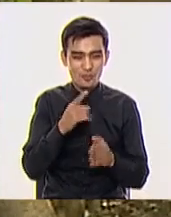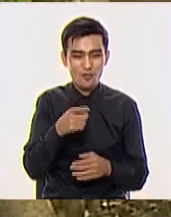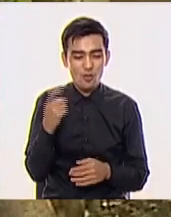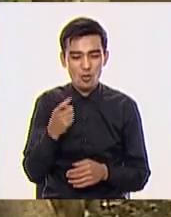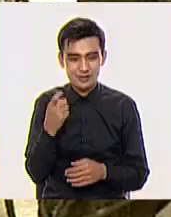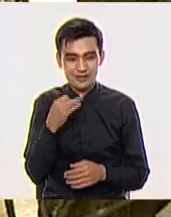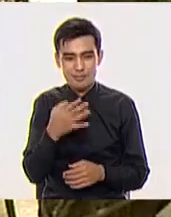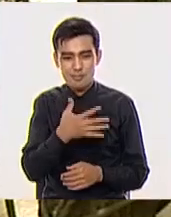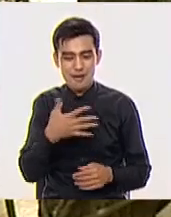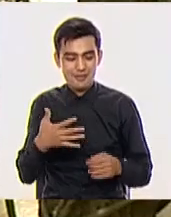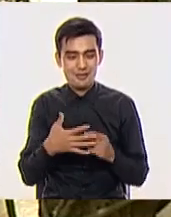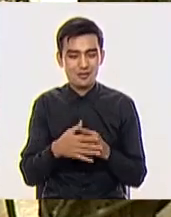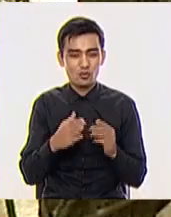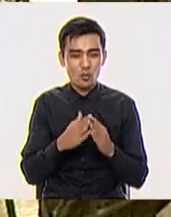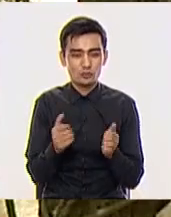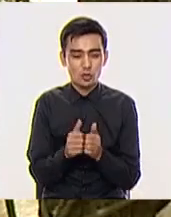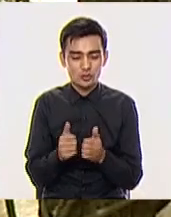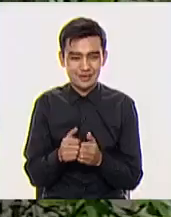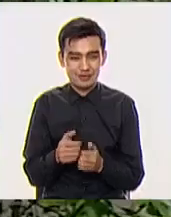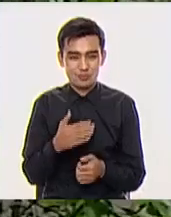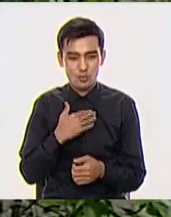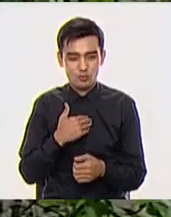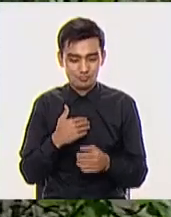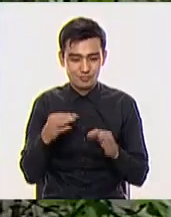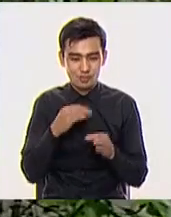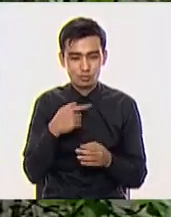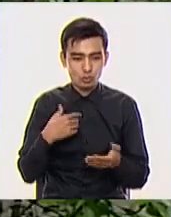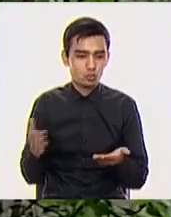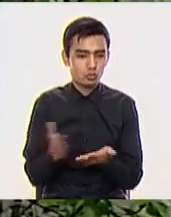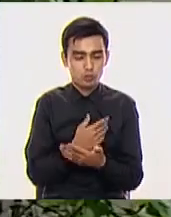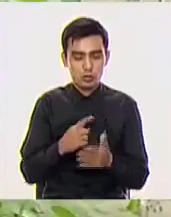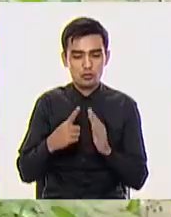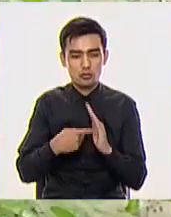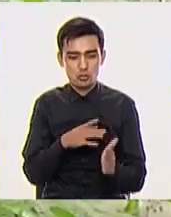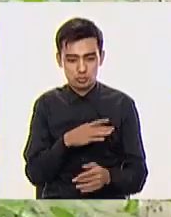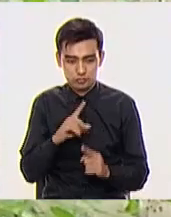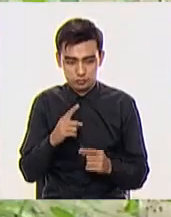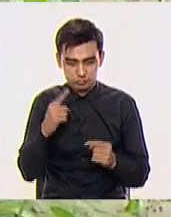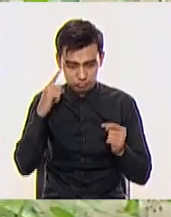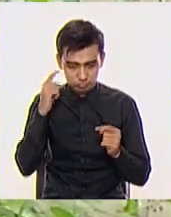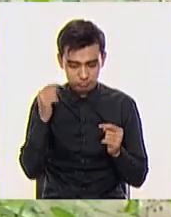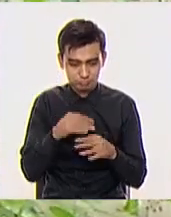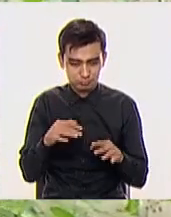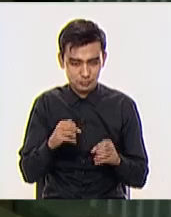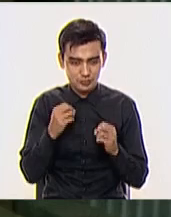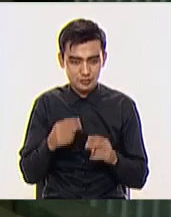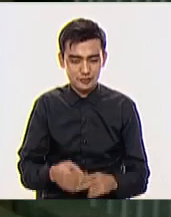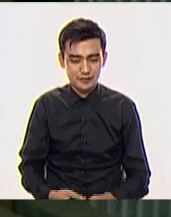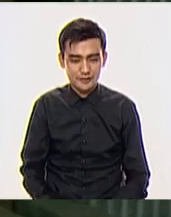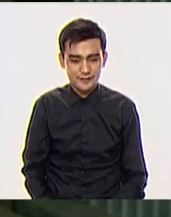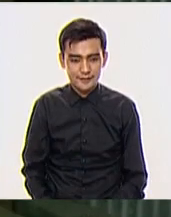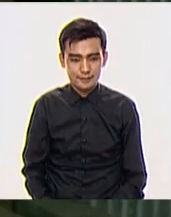иелері 5 қабатты үйде тұратын көршілеріміздің бізді мүлдем көшіп кетсін деген талаптары ақылға қонымсыз дейді.